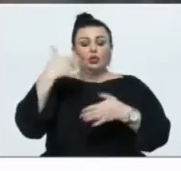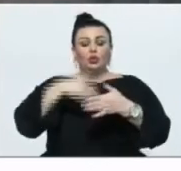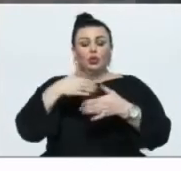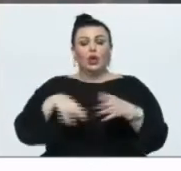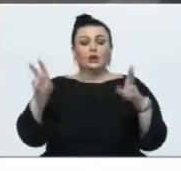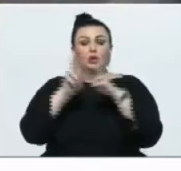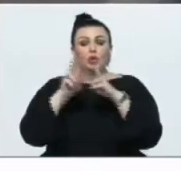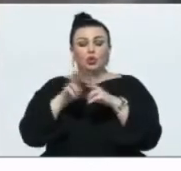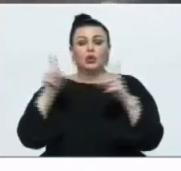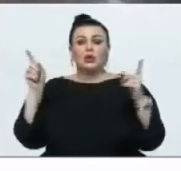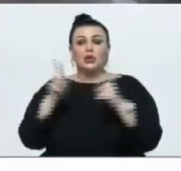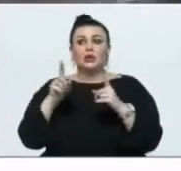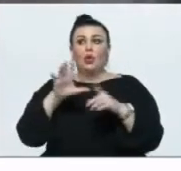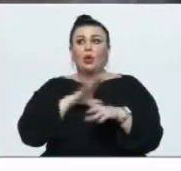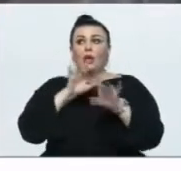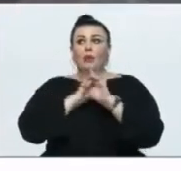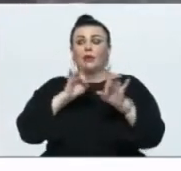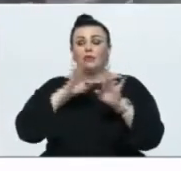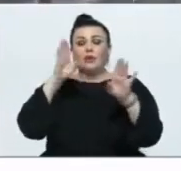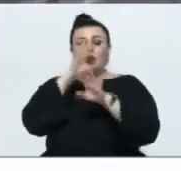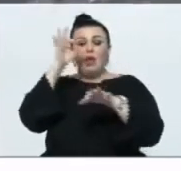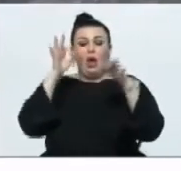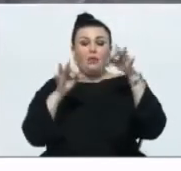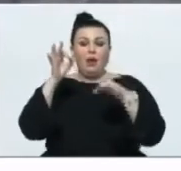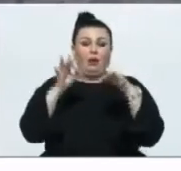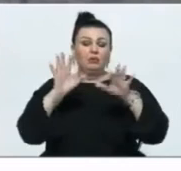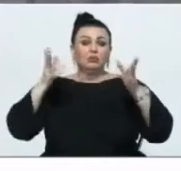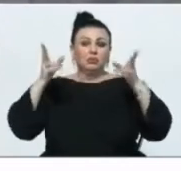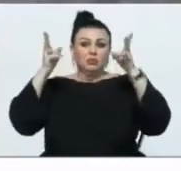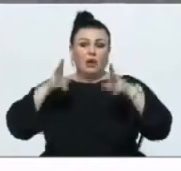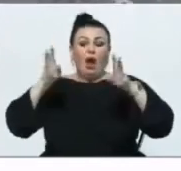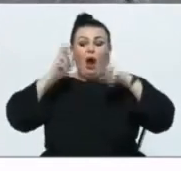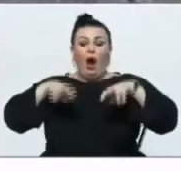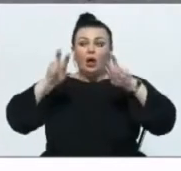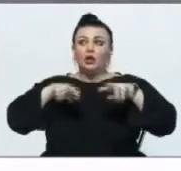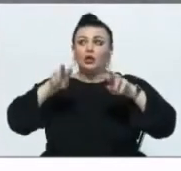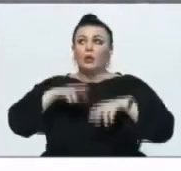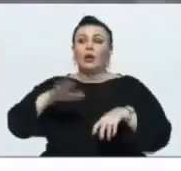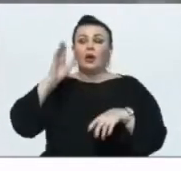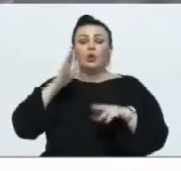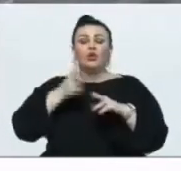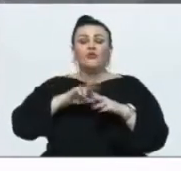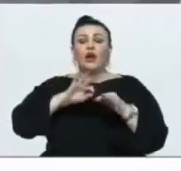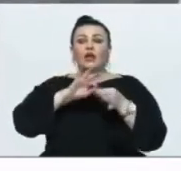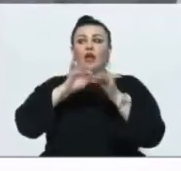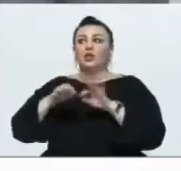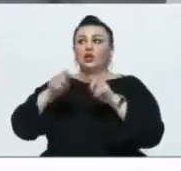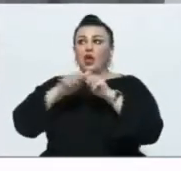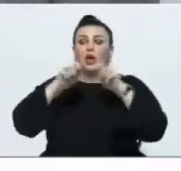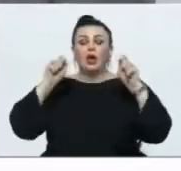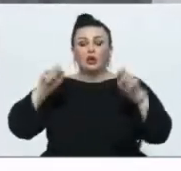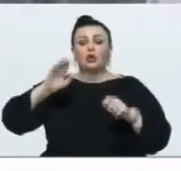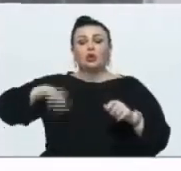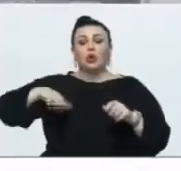qısaca olaraq bildirdi ki, təbiət hadisəsi ilə bağlı araşdırmalar aparılır və nəticələr açıqlanacaq. Ondan